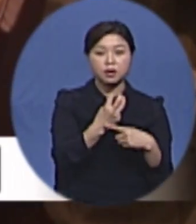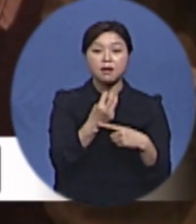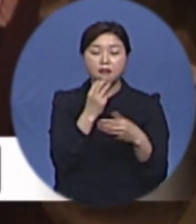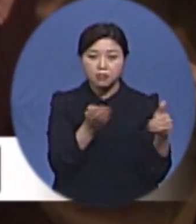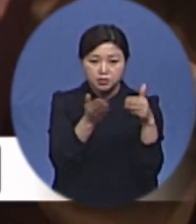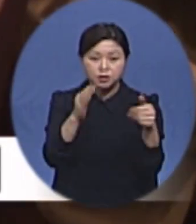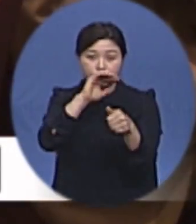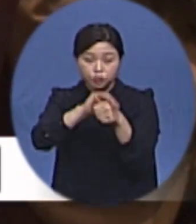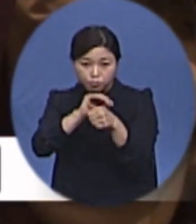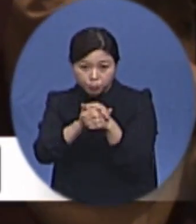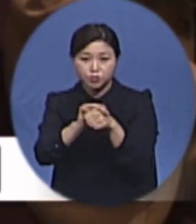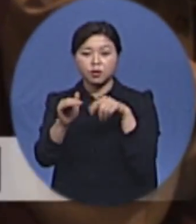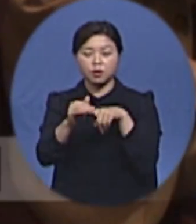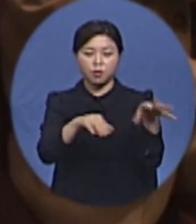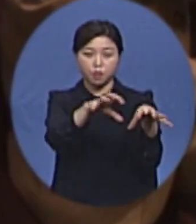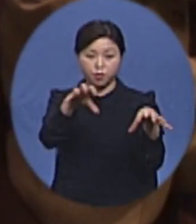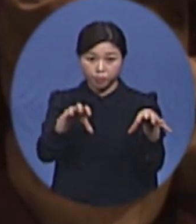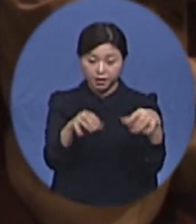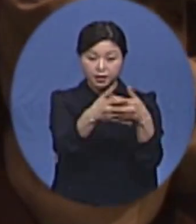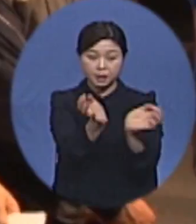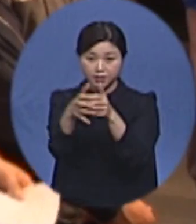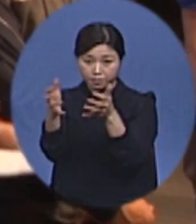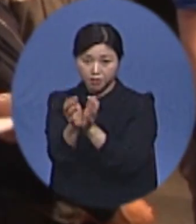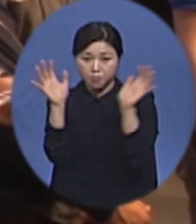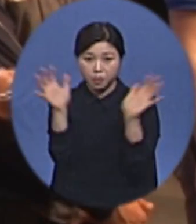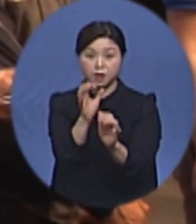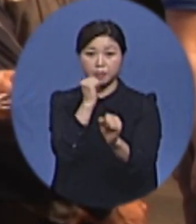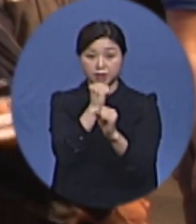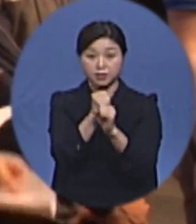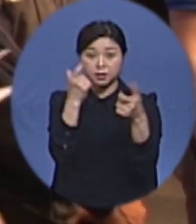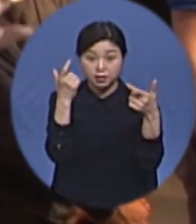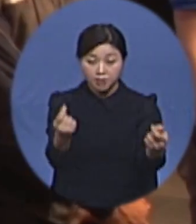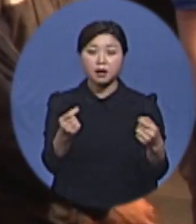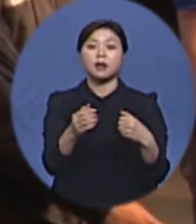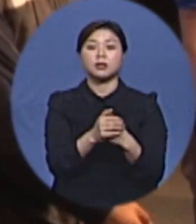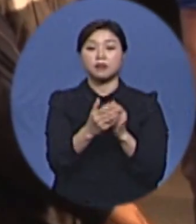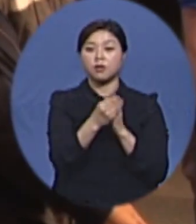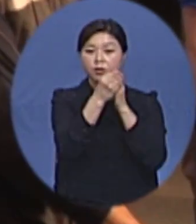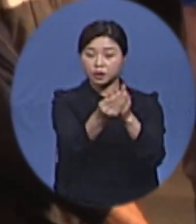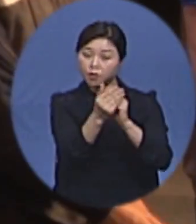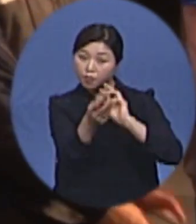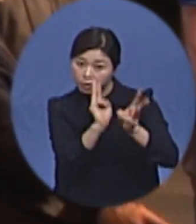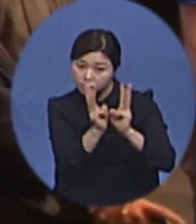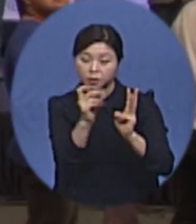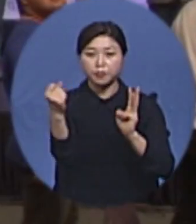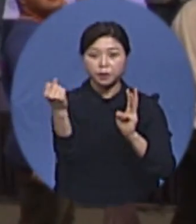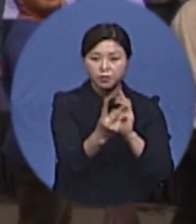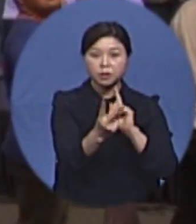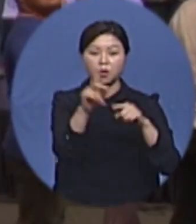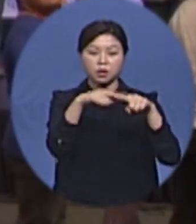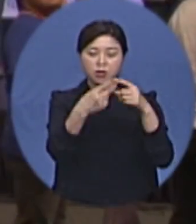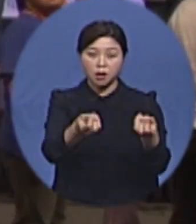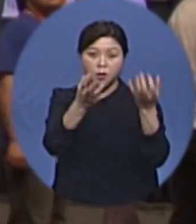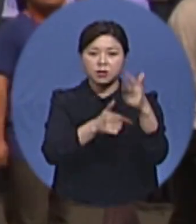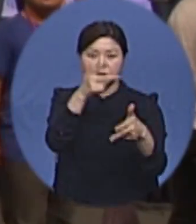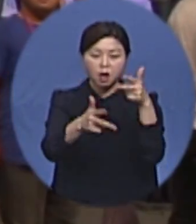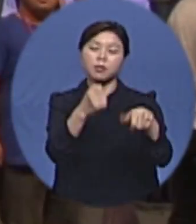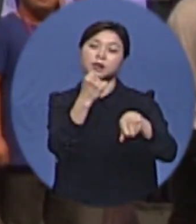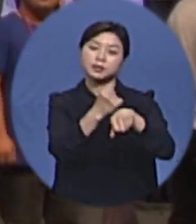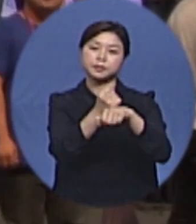전국의 자조단체 리더들이 모여 결성한 조직으로 자조단체 리더 워크숍이나 자조단체 대회 개최 등의 사업을